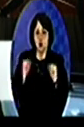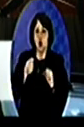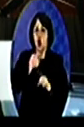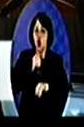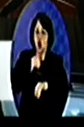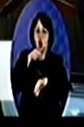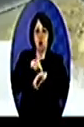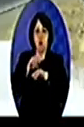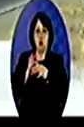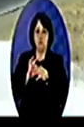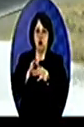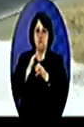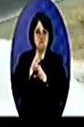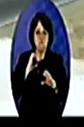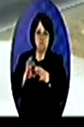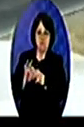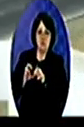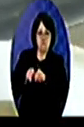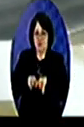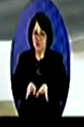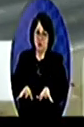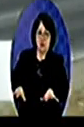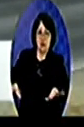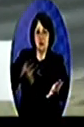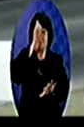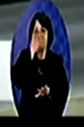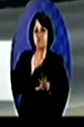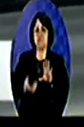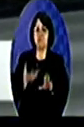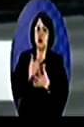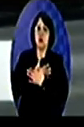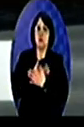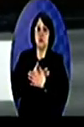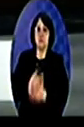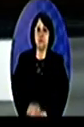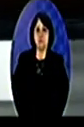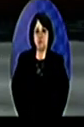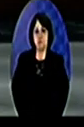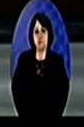хамруулах төлөвлөгөөтэй байгаагаа гэр хорооллын дид бүтцийн газраас танилцуулж байлаа.